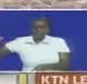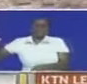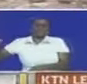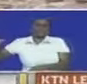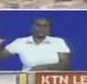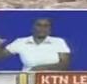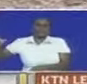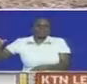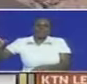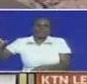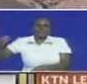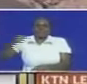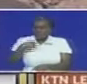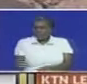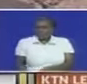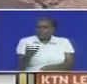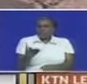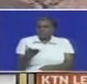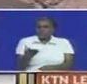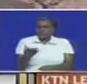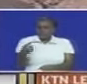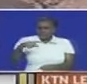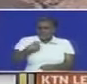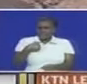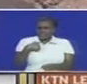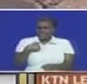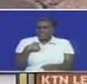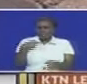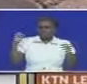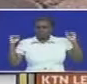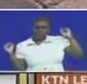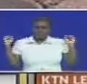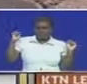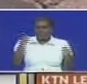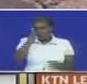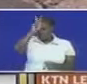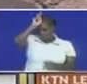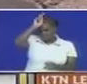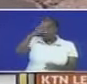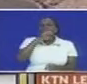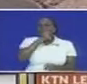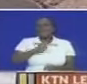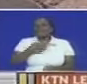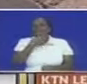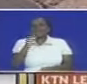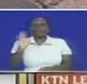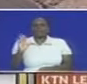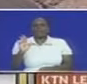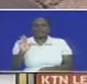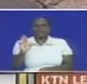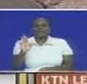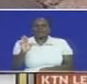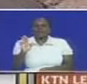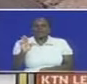Kokomou. Kwa anapigwa na hiyo bomb blast, alikuwa anachunga mbuzi ya babu yake, na nyani